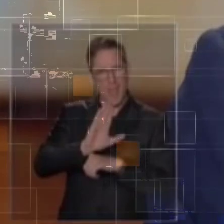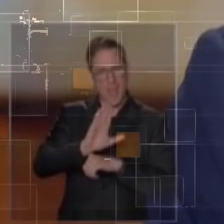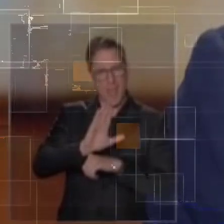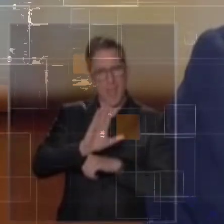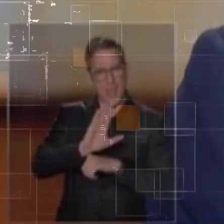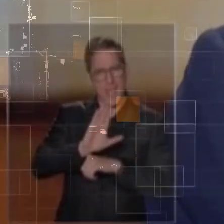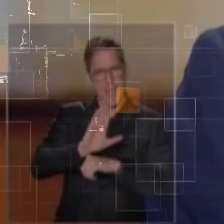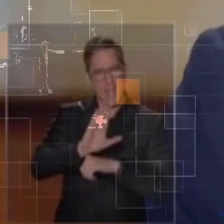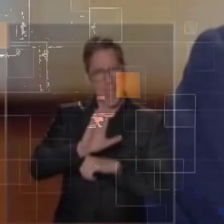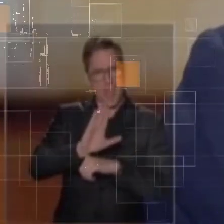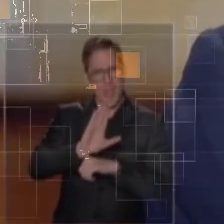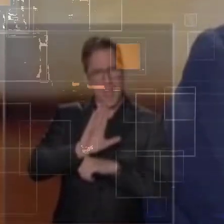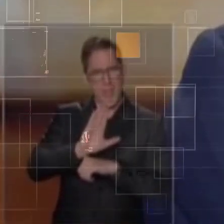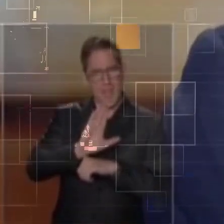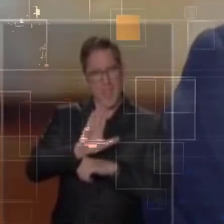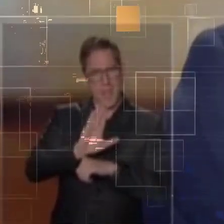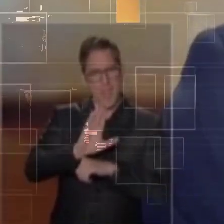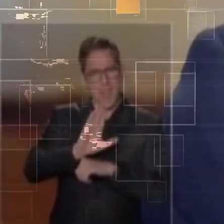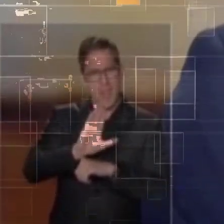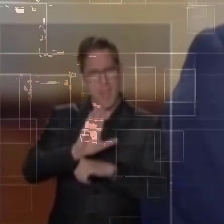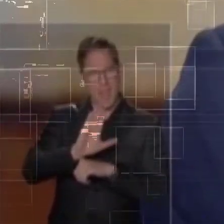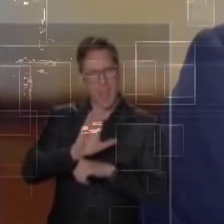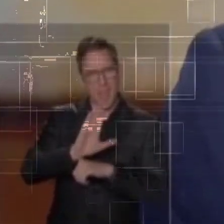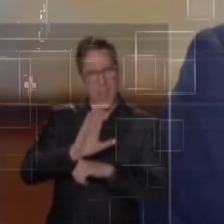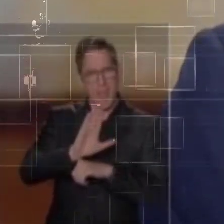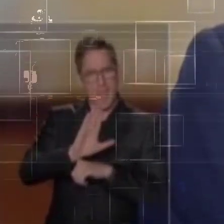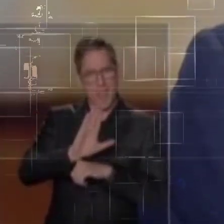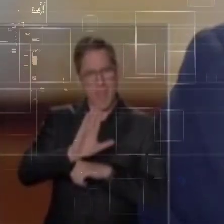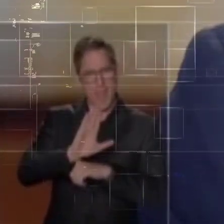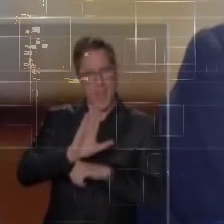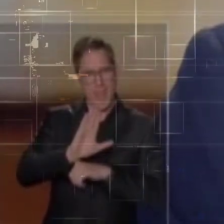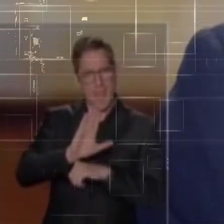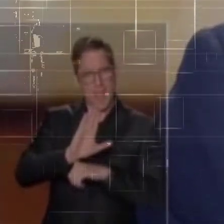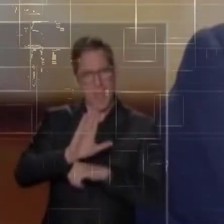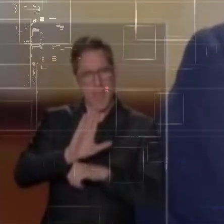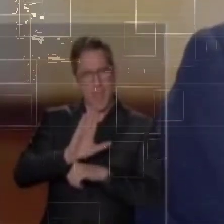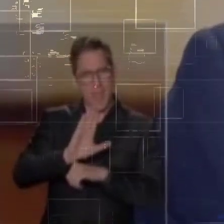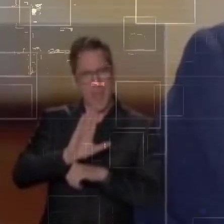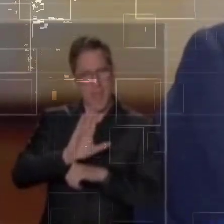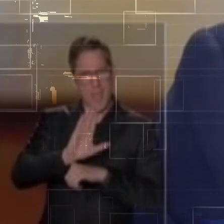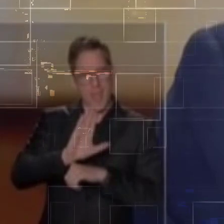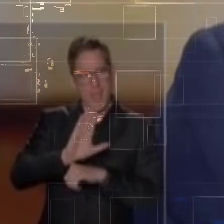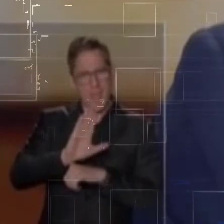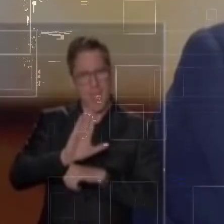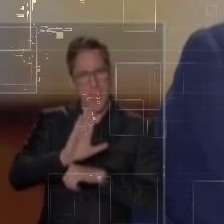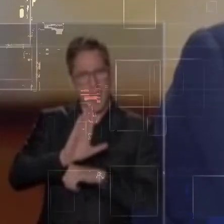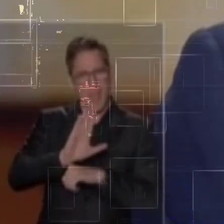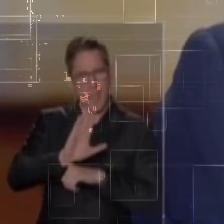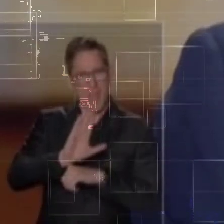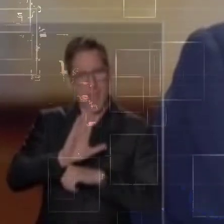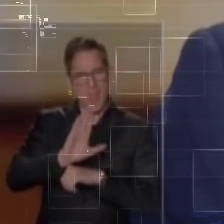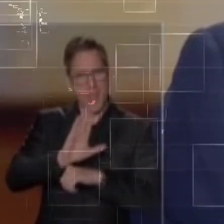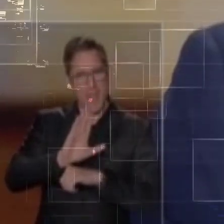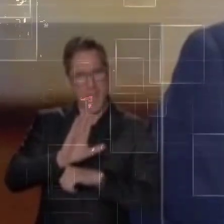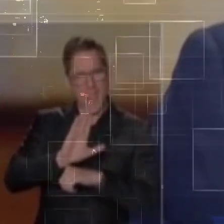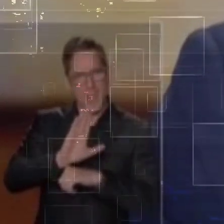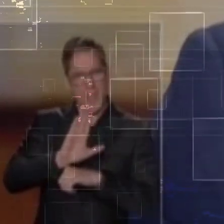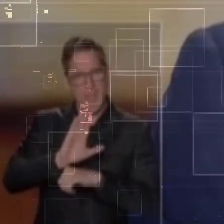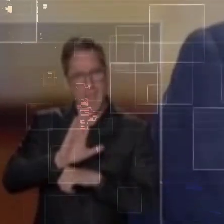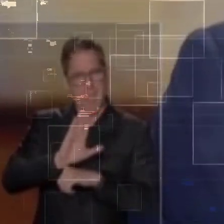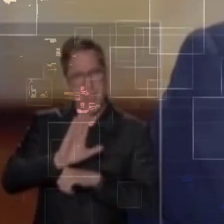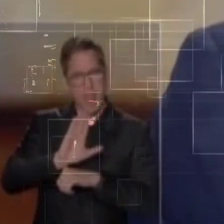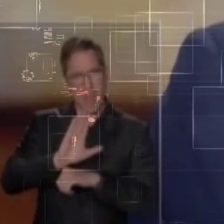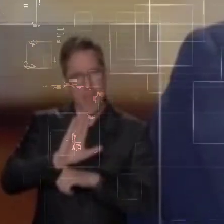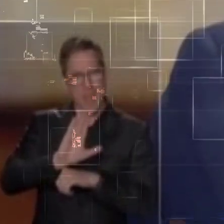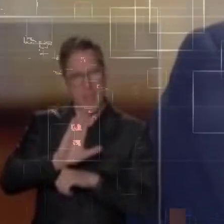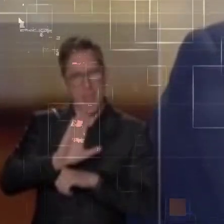pas Gérard Majax ce soir, Madame Le Pen, les deux candidats ont bien du mal à communiquer. Entre deux désaccords, ils